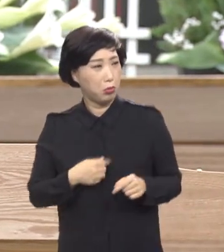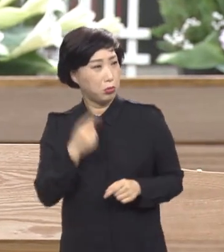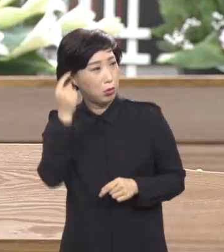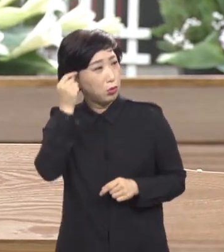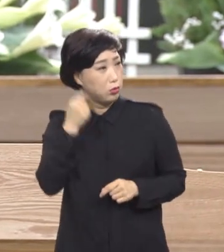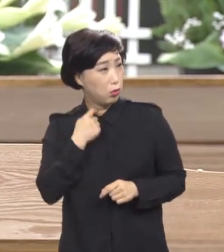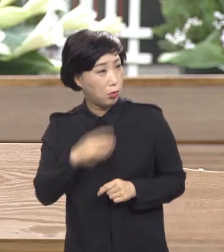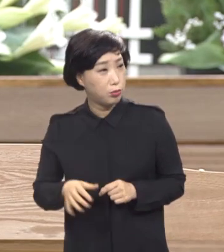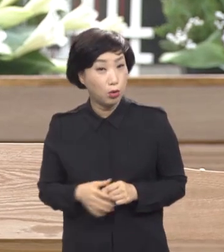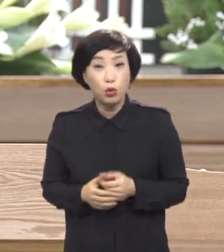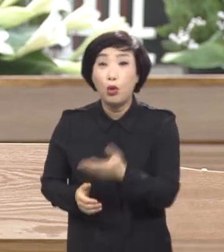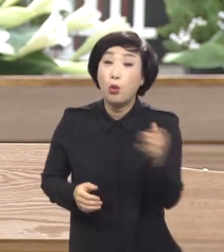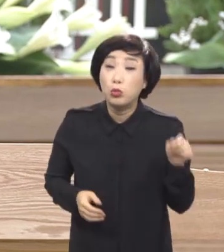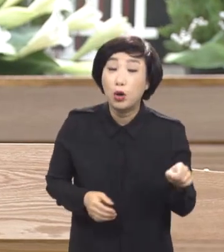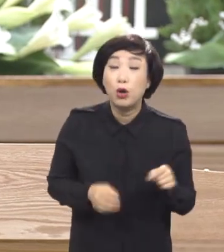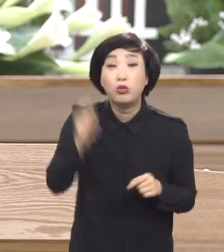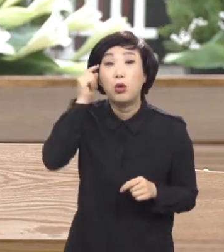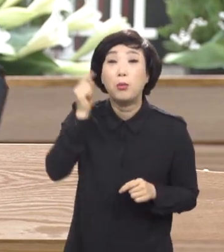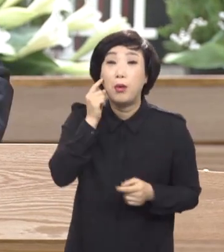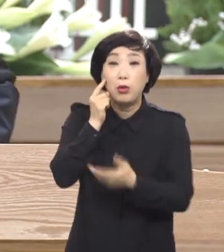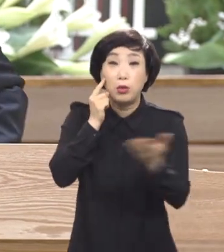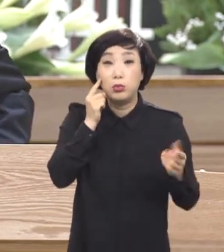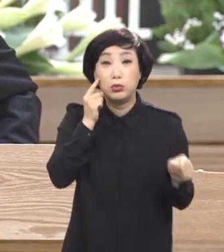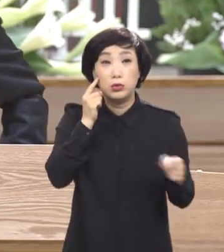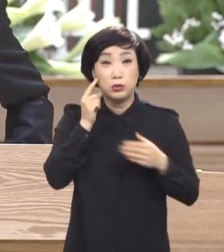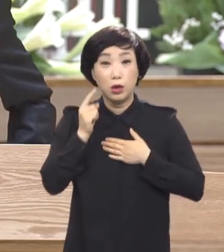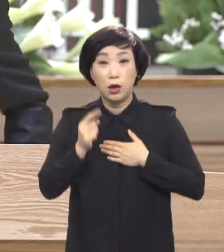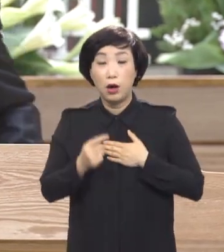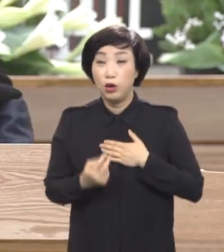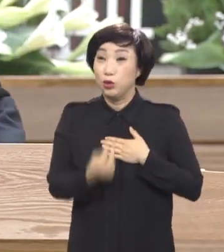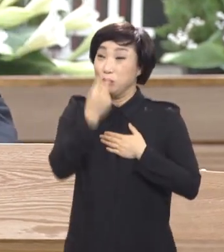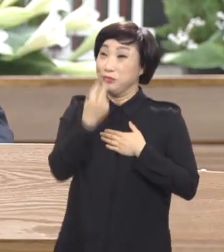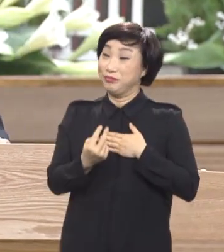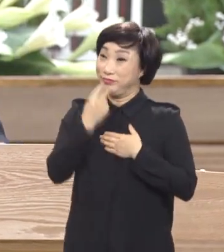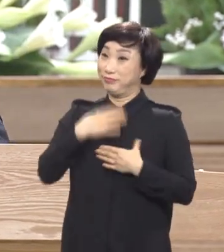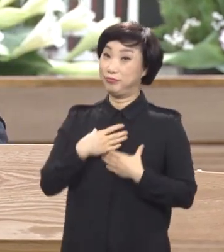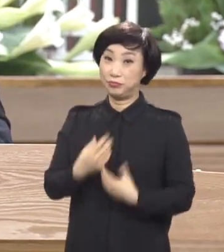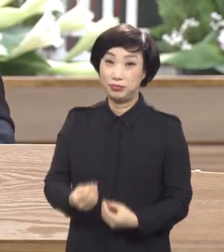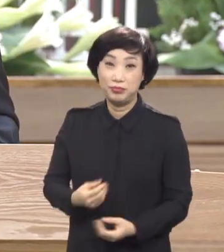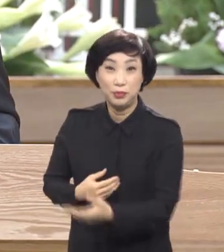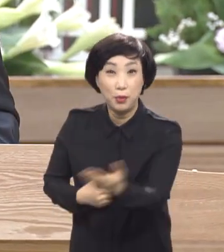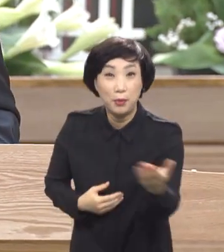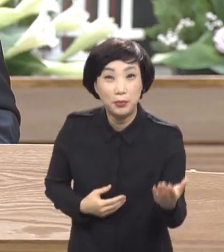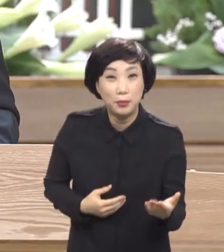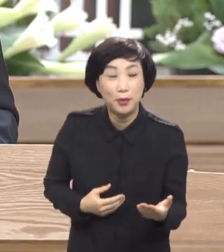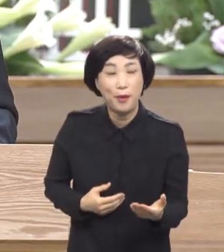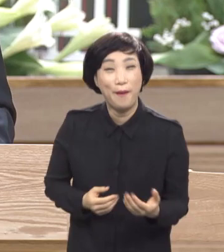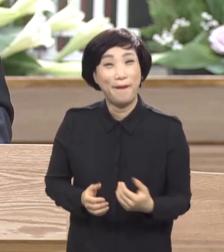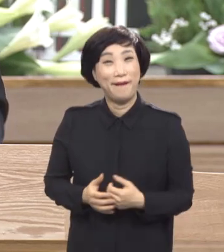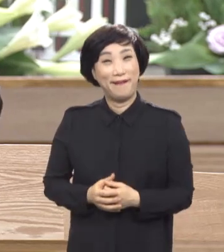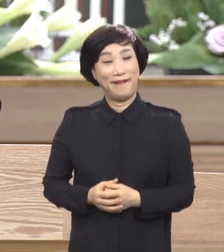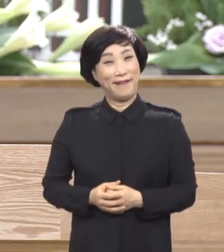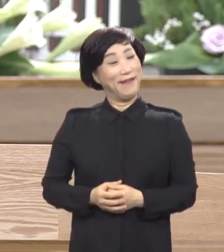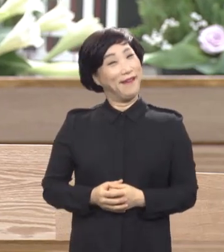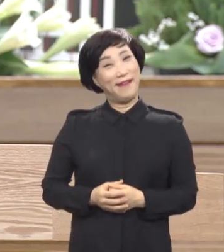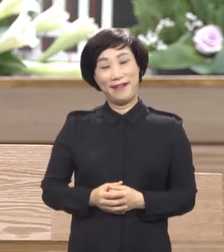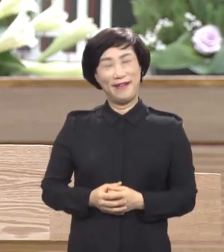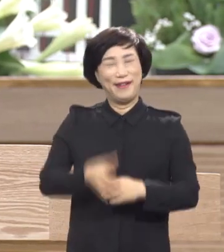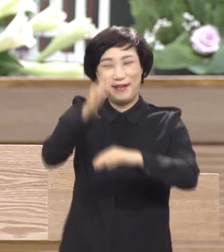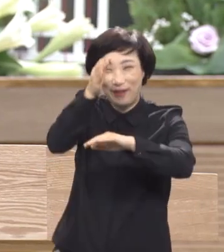한번 판단해봐 내가 숨을 잘 쉴 수 있는 것이 얼마나